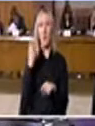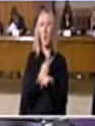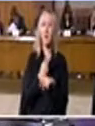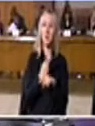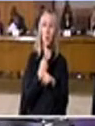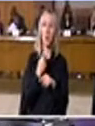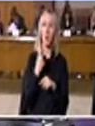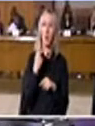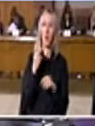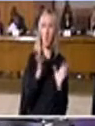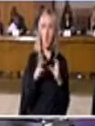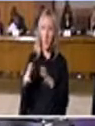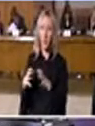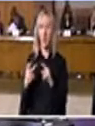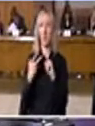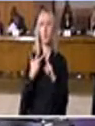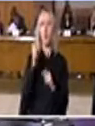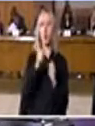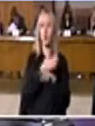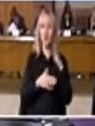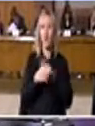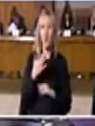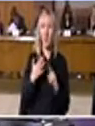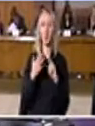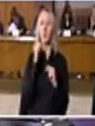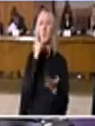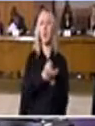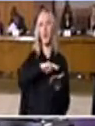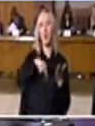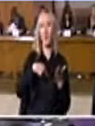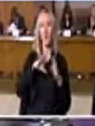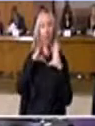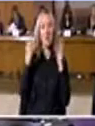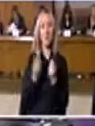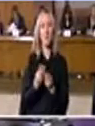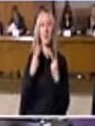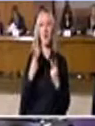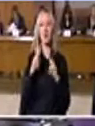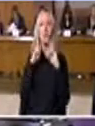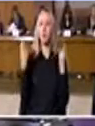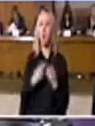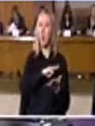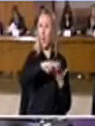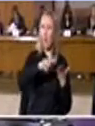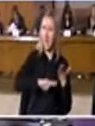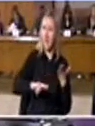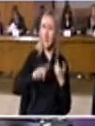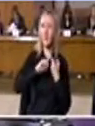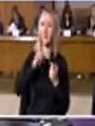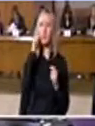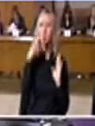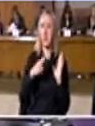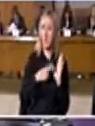manjina, osoba sa invaliditetom i ratifikovala sve značajnije međunarodne konvencije o ljudskim